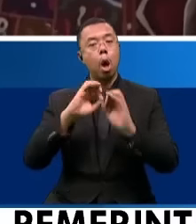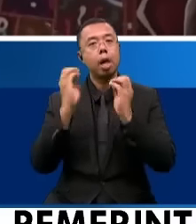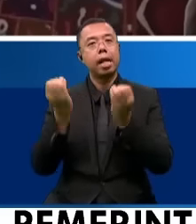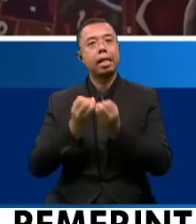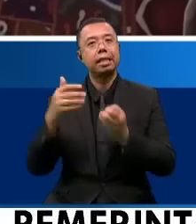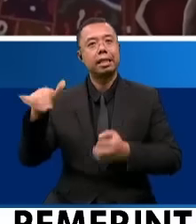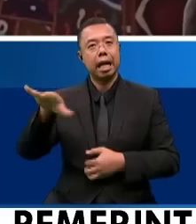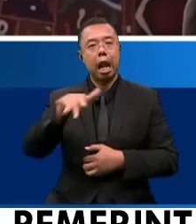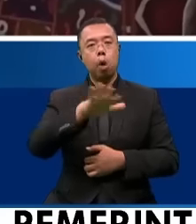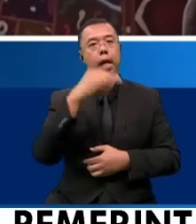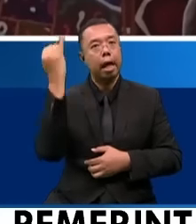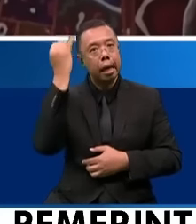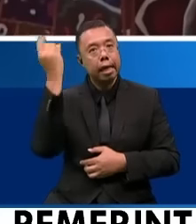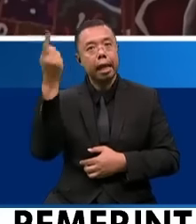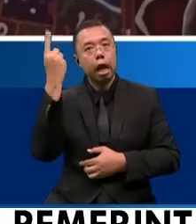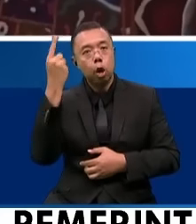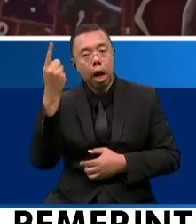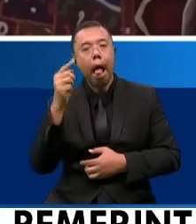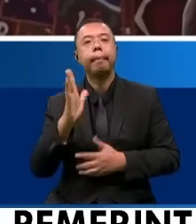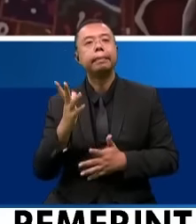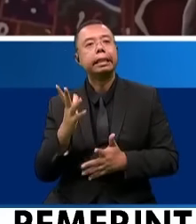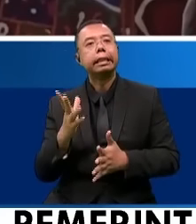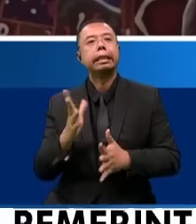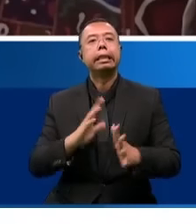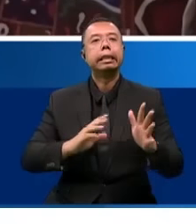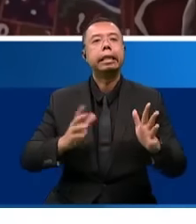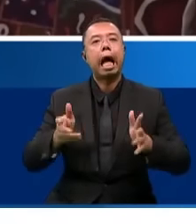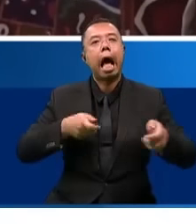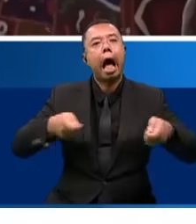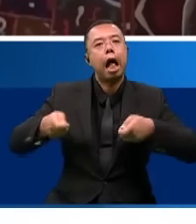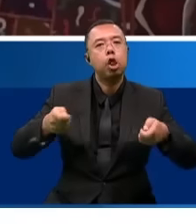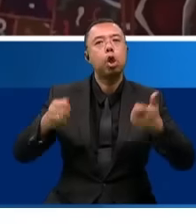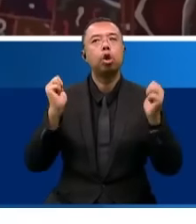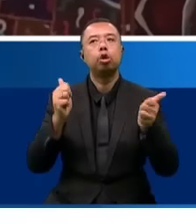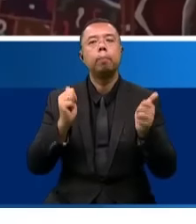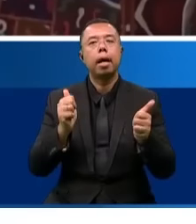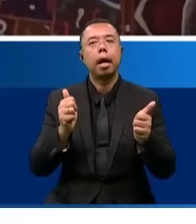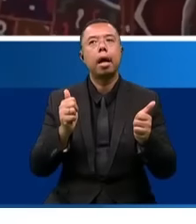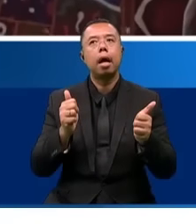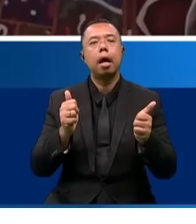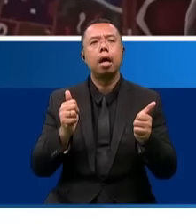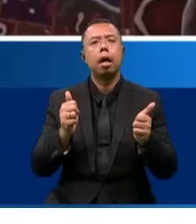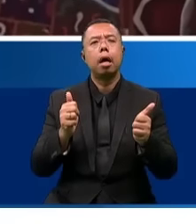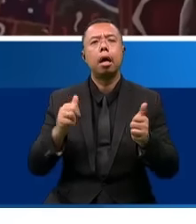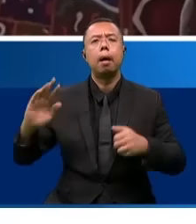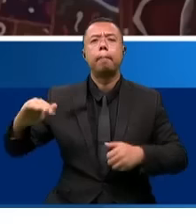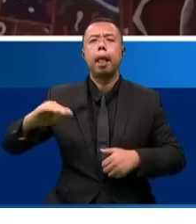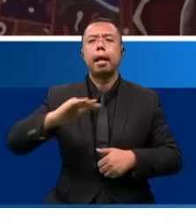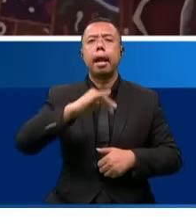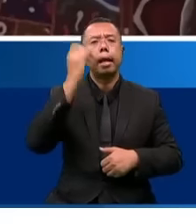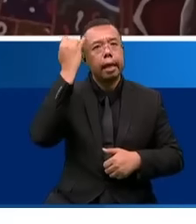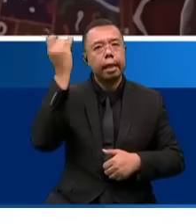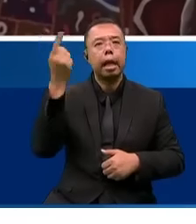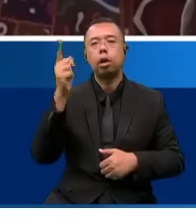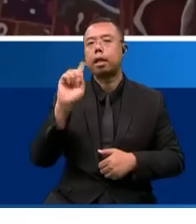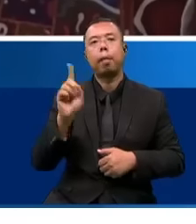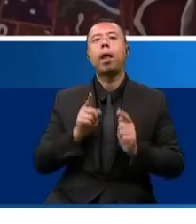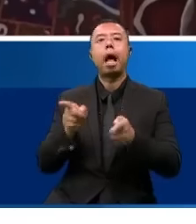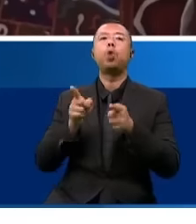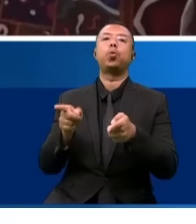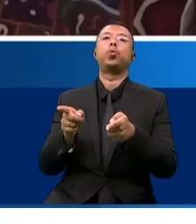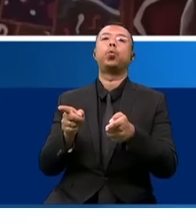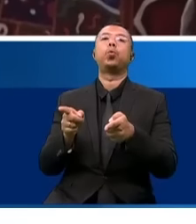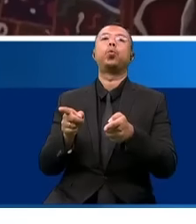itu he bisa ee mengambil peran ee agar memastikan bahwa ee ee pelayaran internasional itu tidak terganggu seperti